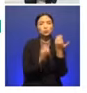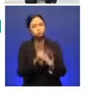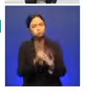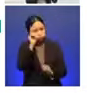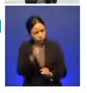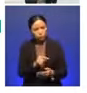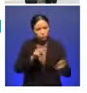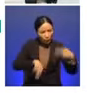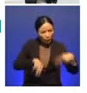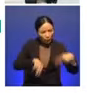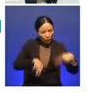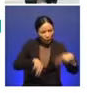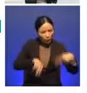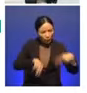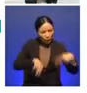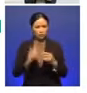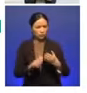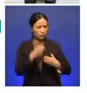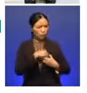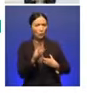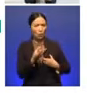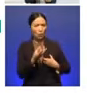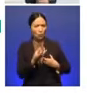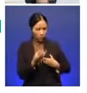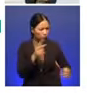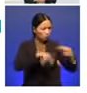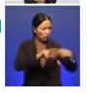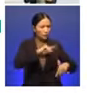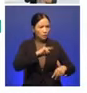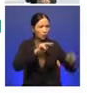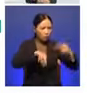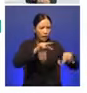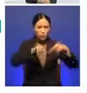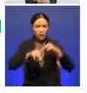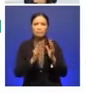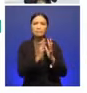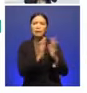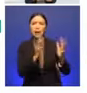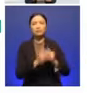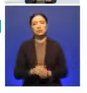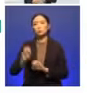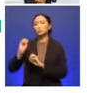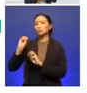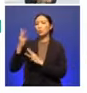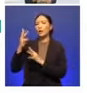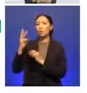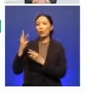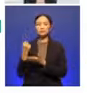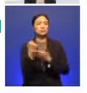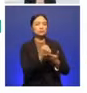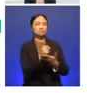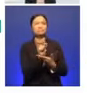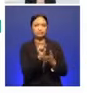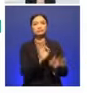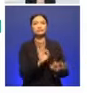องมีคนดูแลเยอะเพราะฉะนั้นไอ้ระบบกระบวนการที่เราจะมีสวัสดิการที่เข้าไปช่วยเนี่ยจึงมีความสำคัญมาก